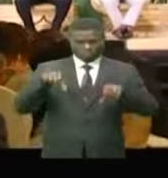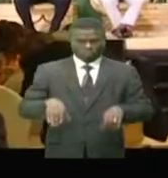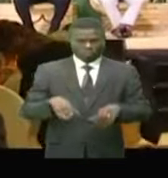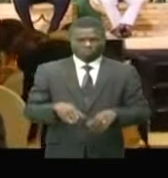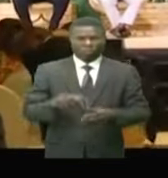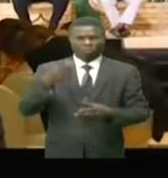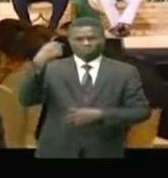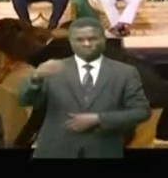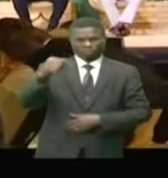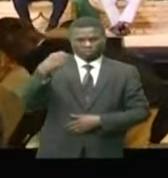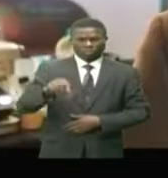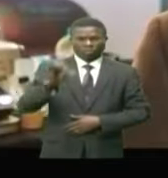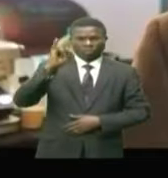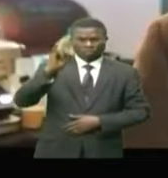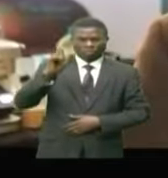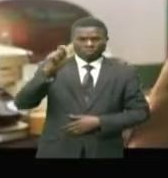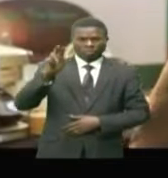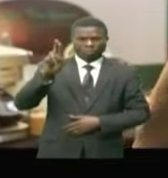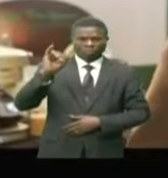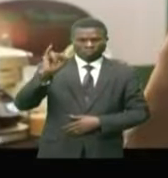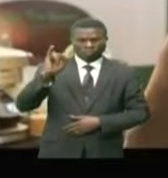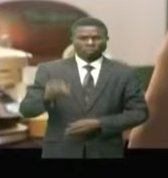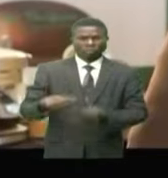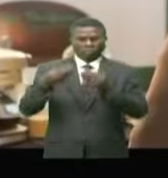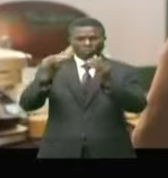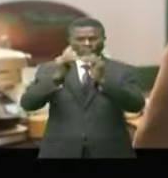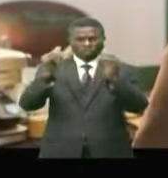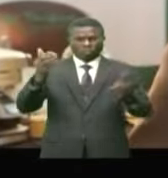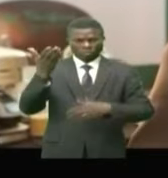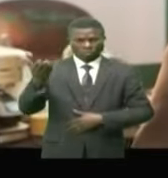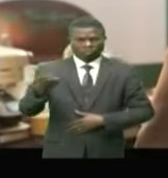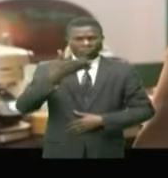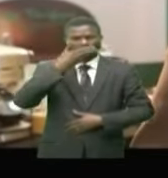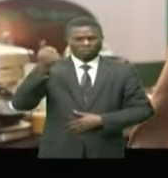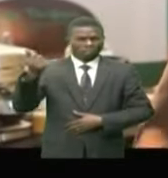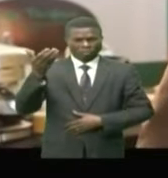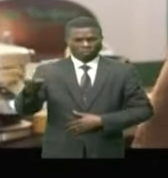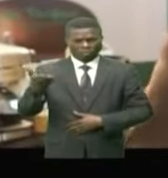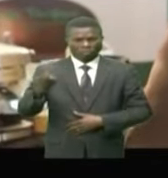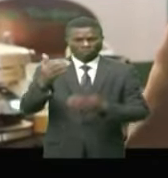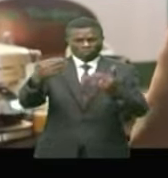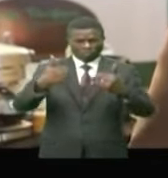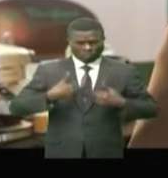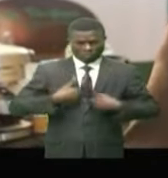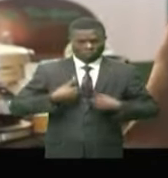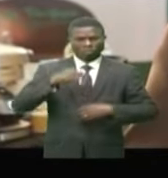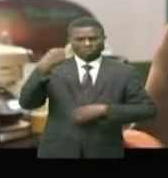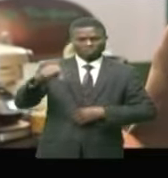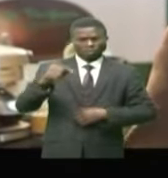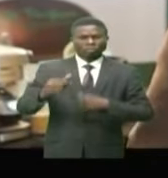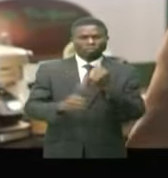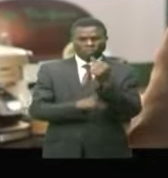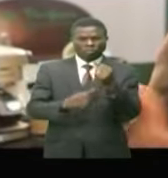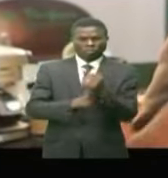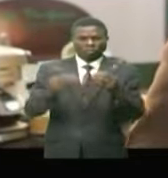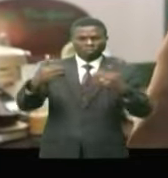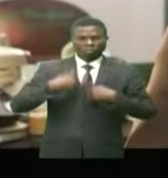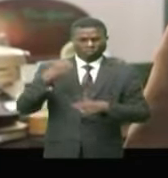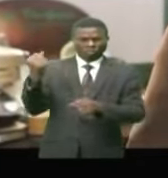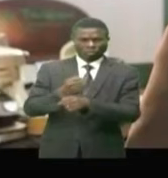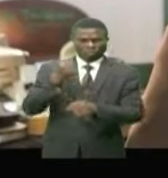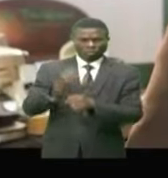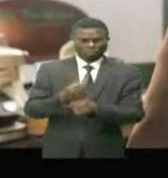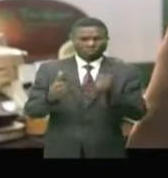meilleur. C'est un café qui va amener la paix en Ituri. En ayant ces cafés, les gens auront l'emploi, les gens seront